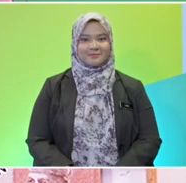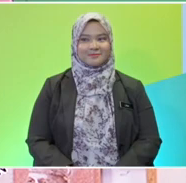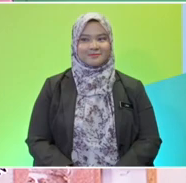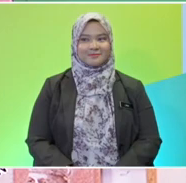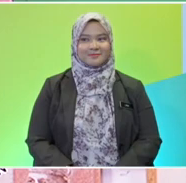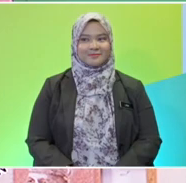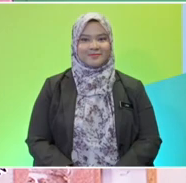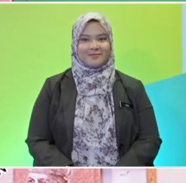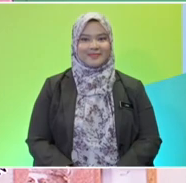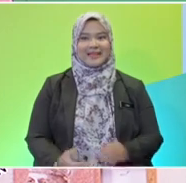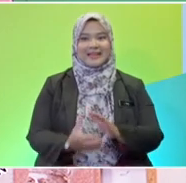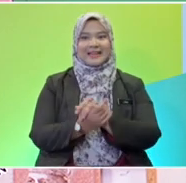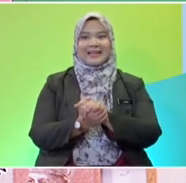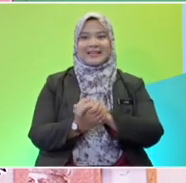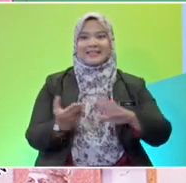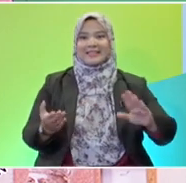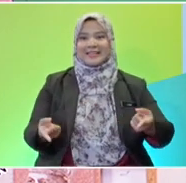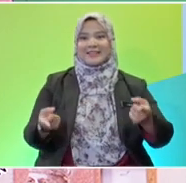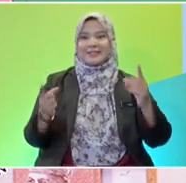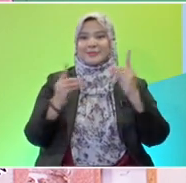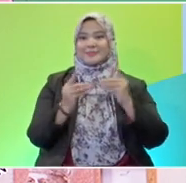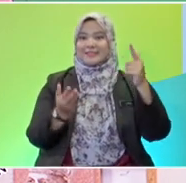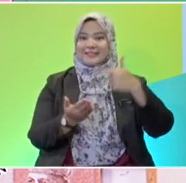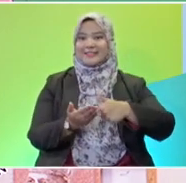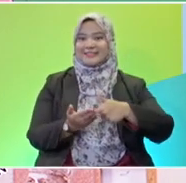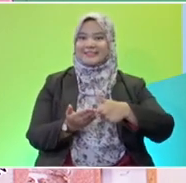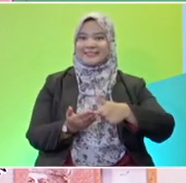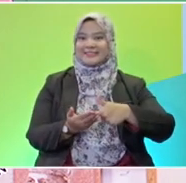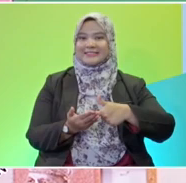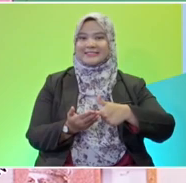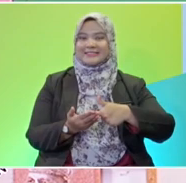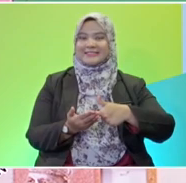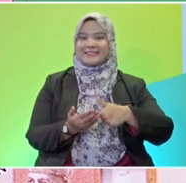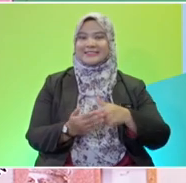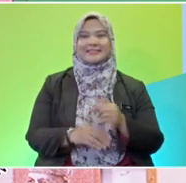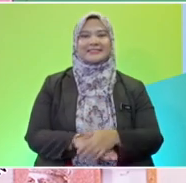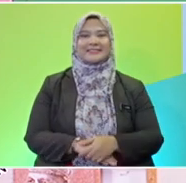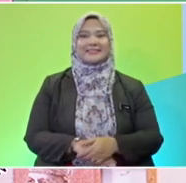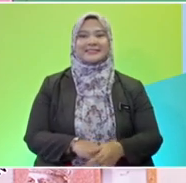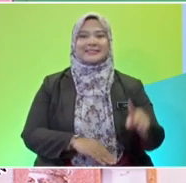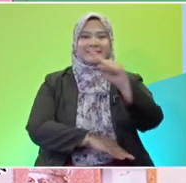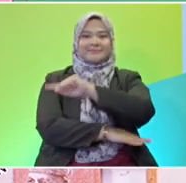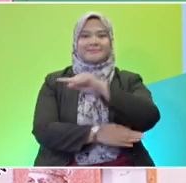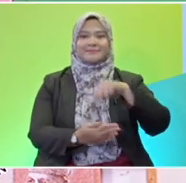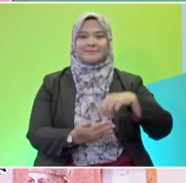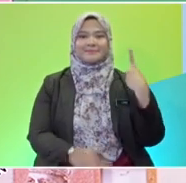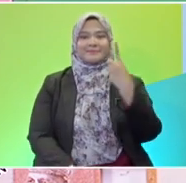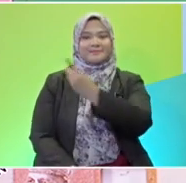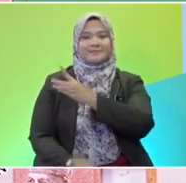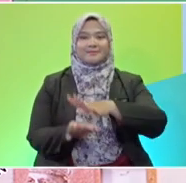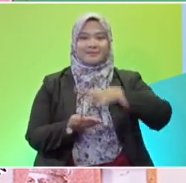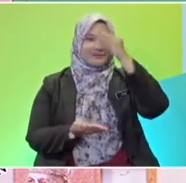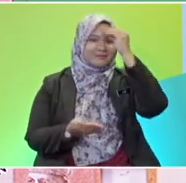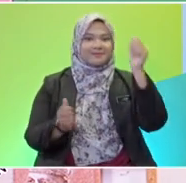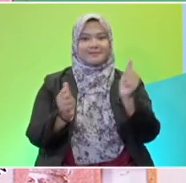selamat kembali menonton prasekolah di didik TVM bersama saya nisaki dan hari ini kita